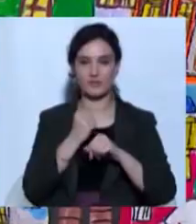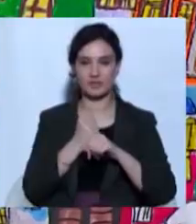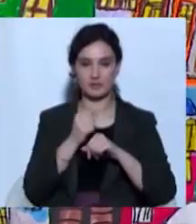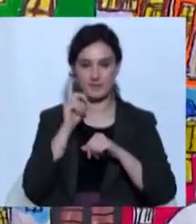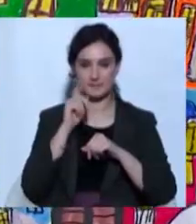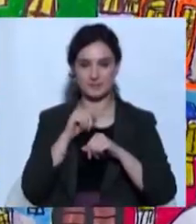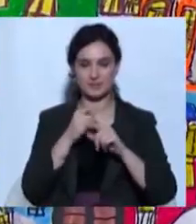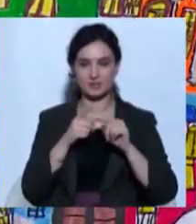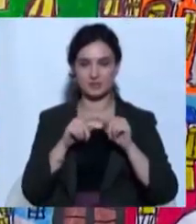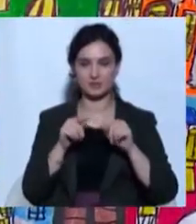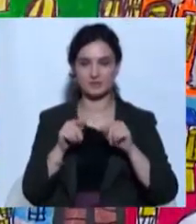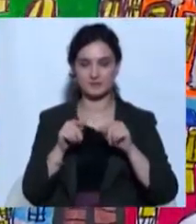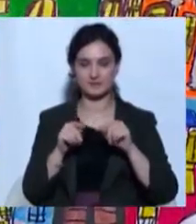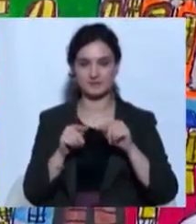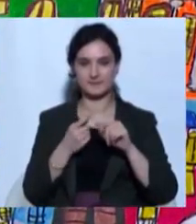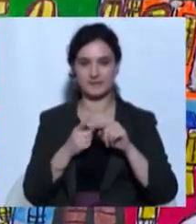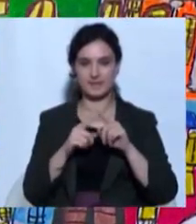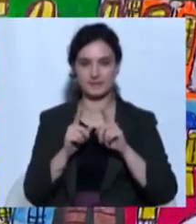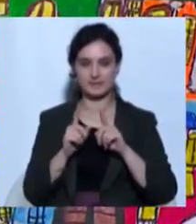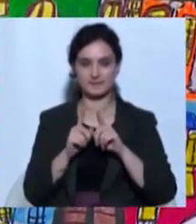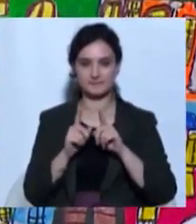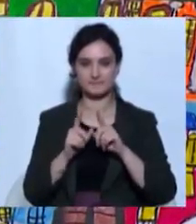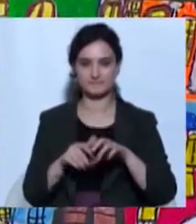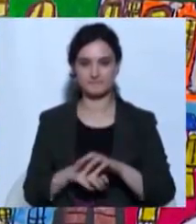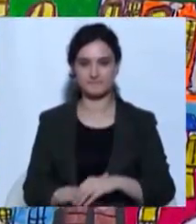გავაკეთე, იცით, ავიღე ესეთი